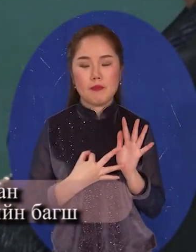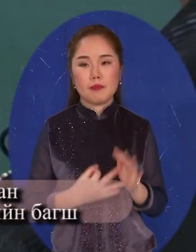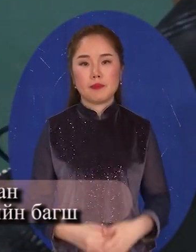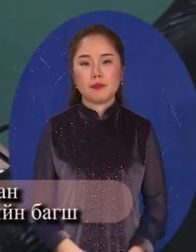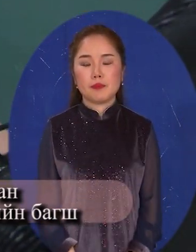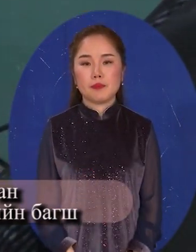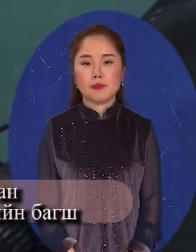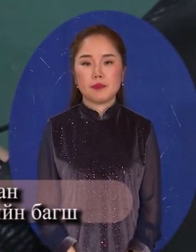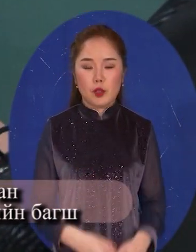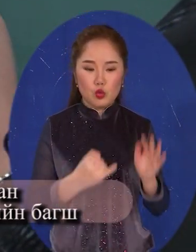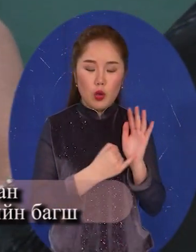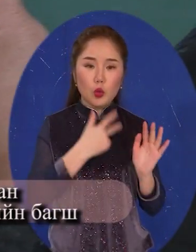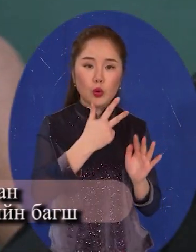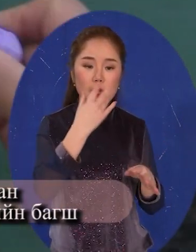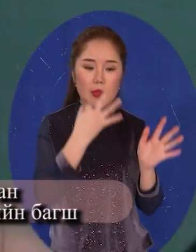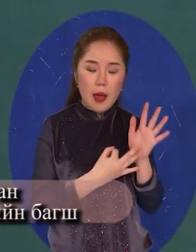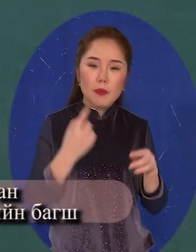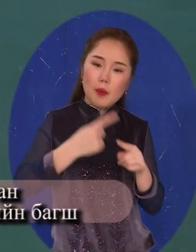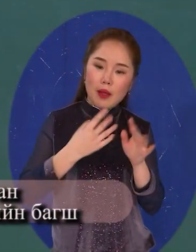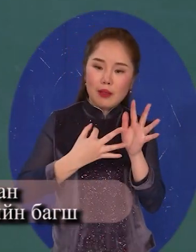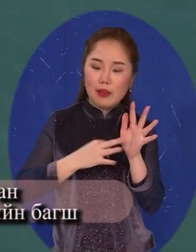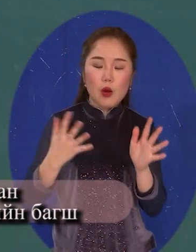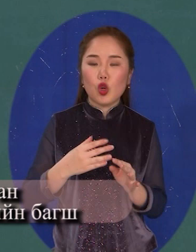8-ді жатқа кемітейік.